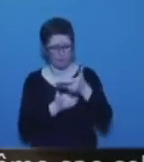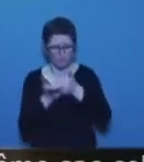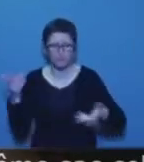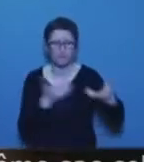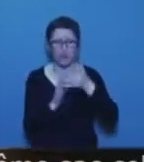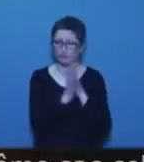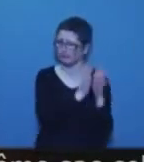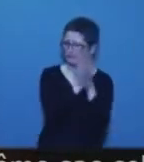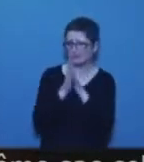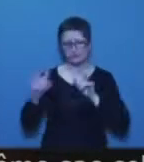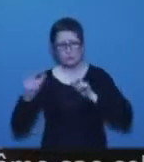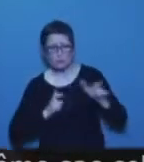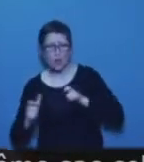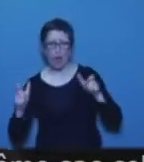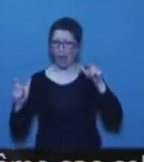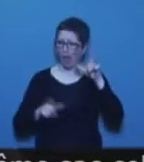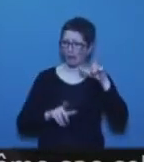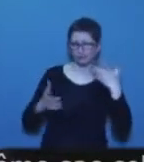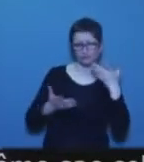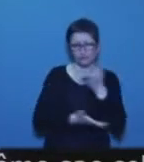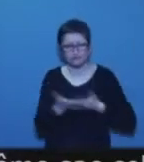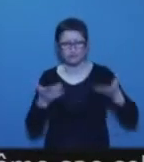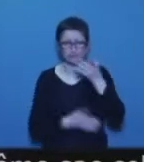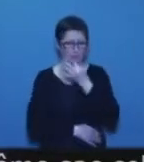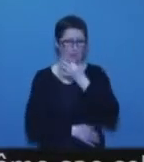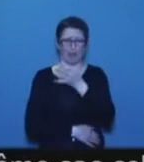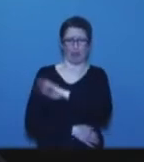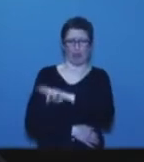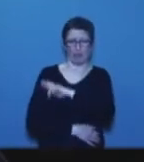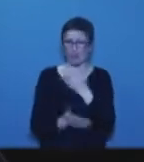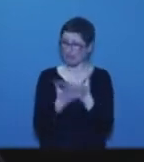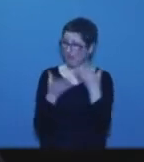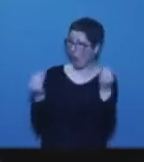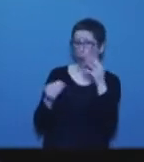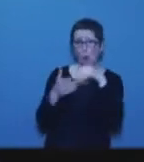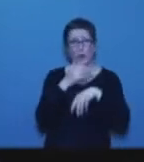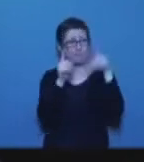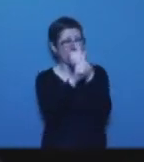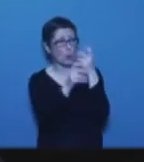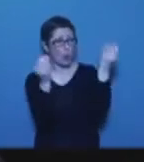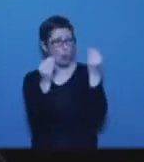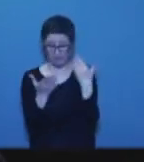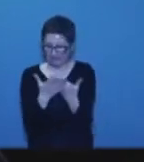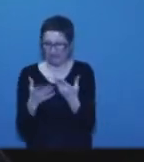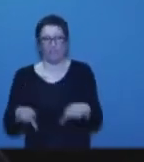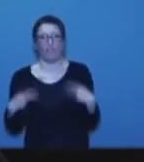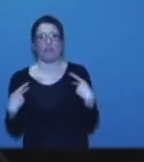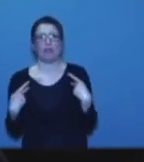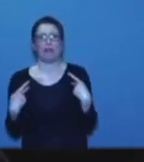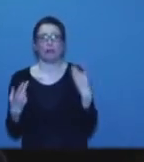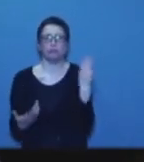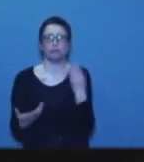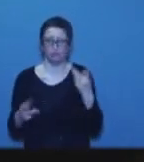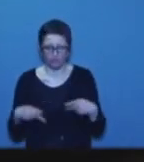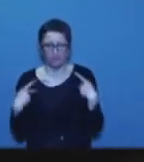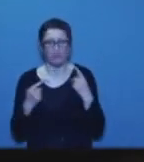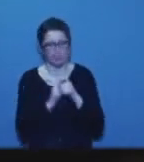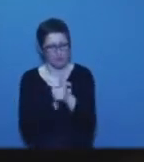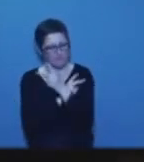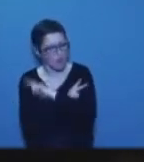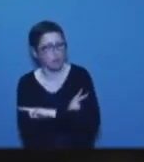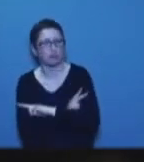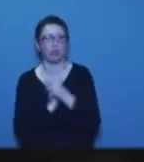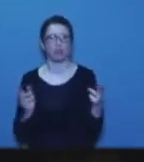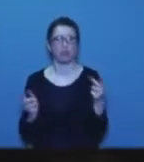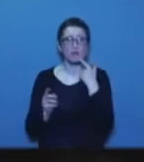retraite. Voilà. Alors ça, ça rentre pas dans les calculs, mais c'est la vie, ça. Nous ne sommes pas là pour arranger